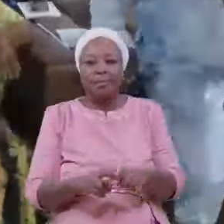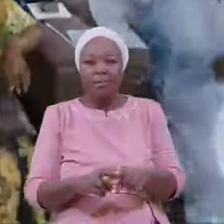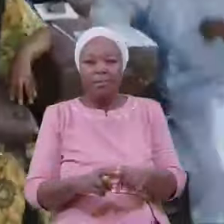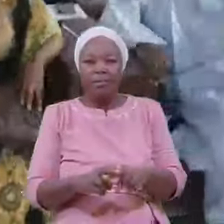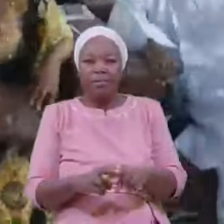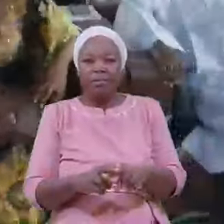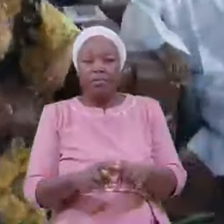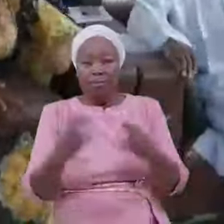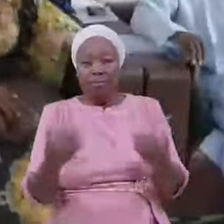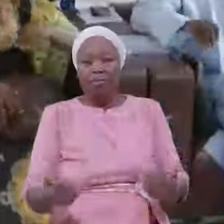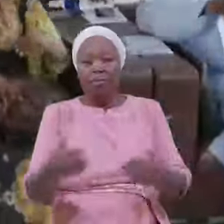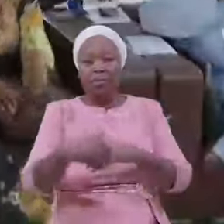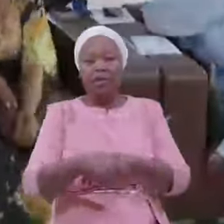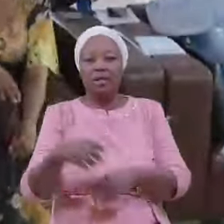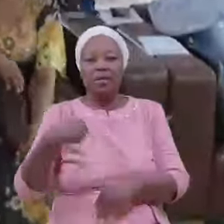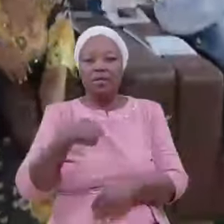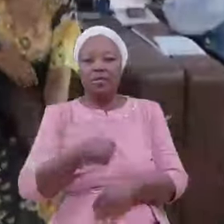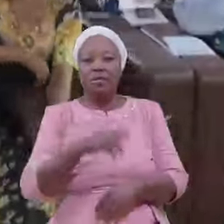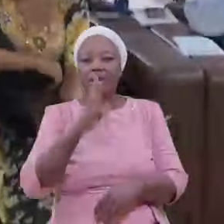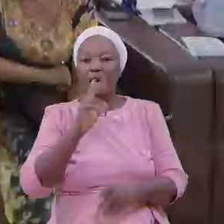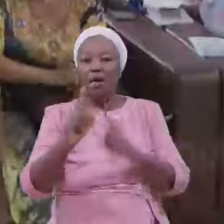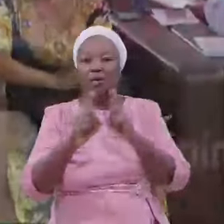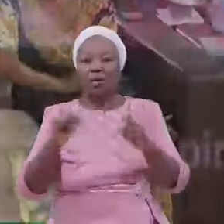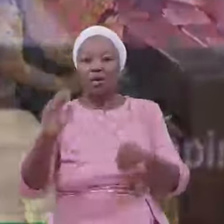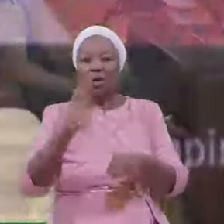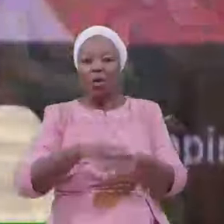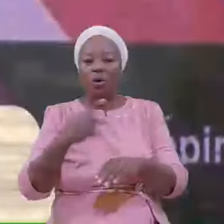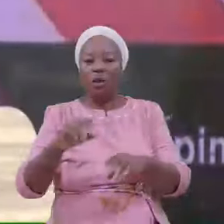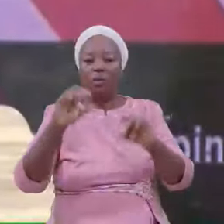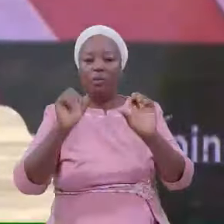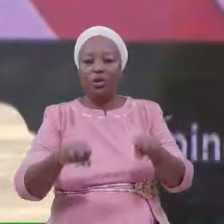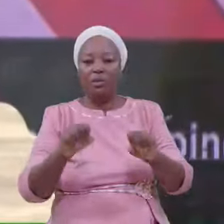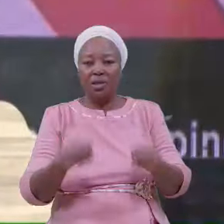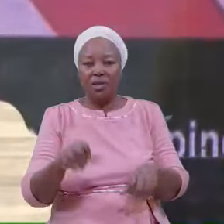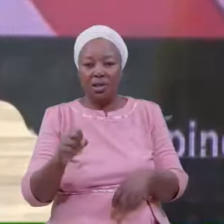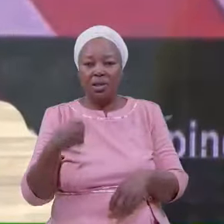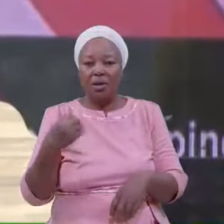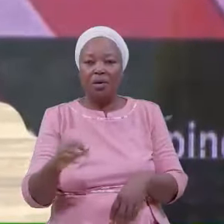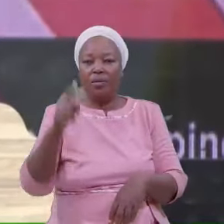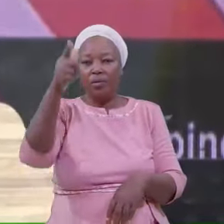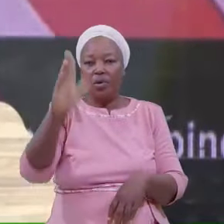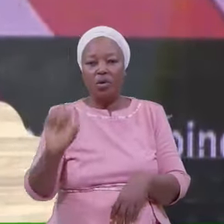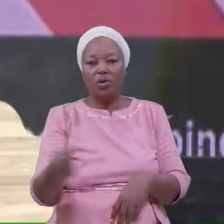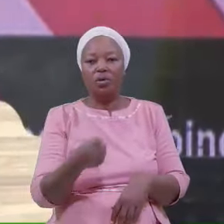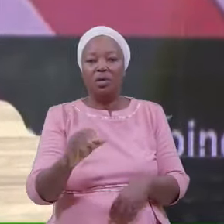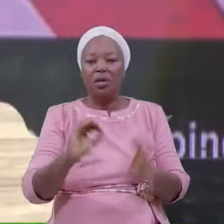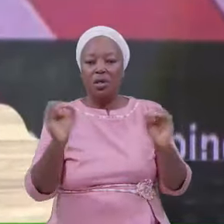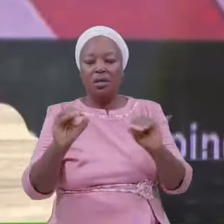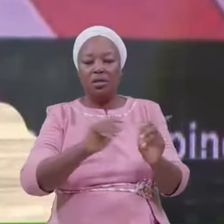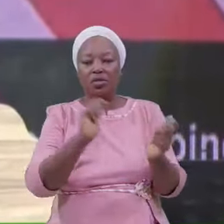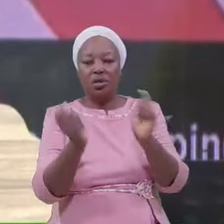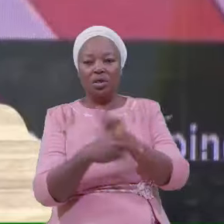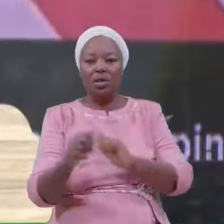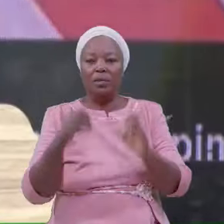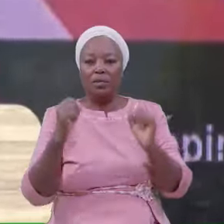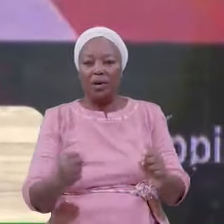Tonight, we're talking on the possibilities of God's unchanging power. Ngayon ay pag-uusapan natin